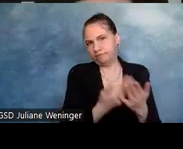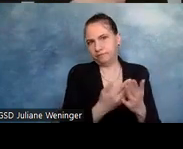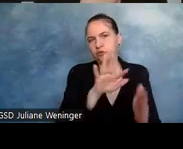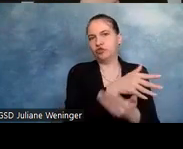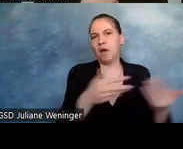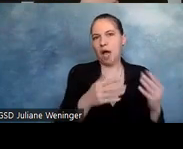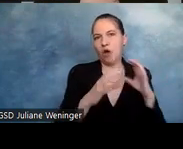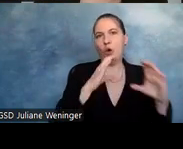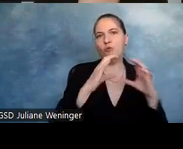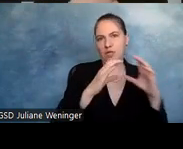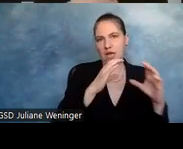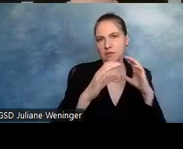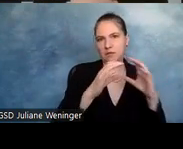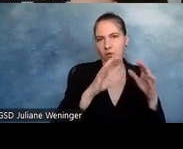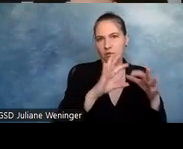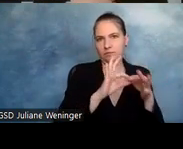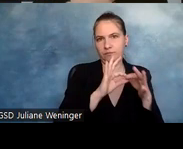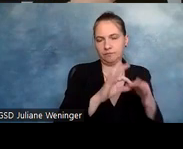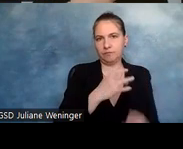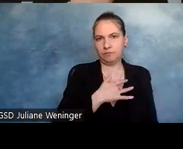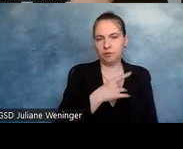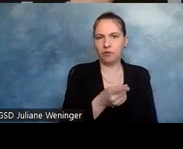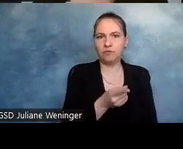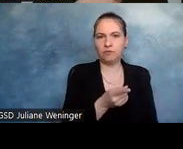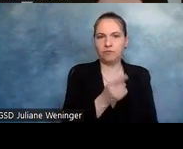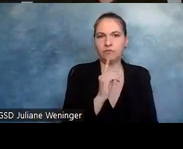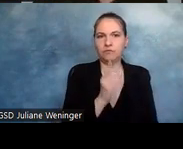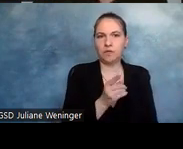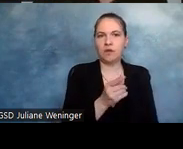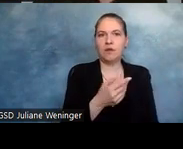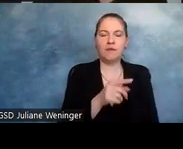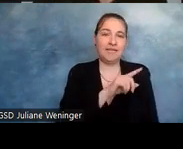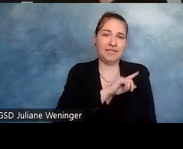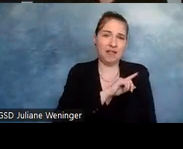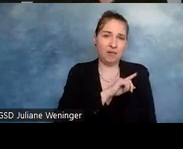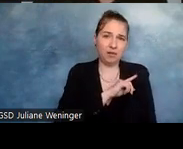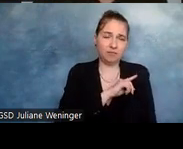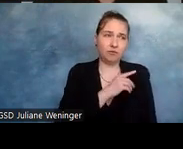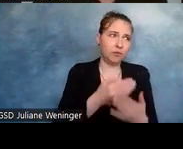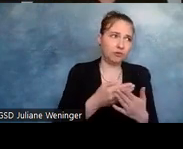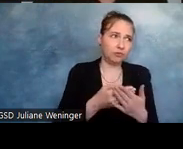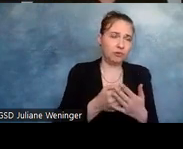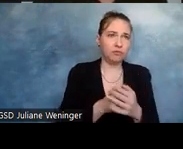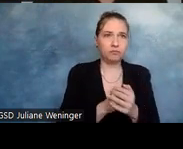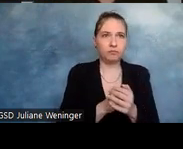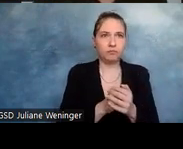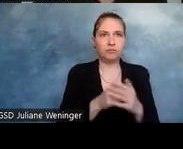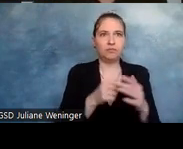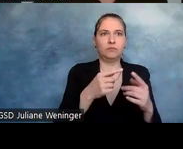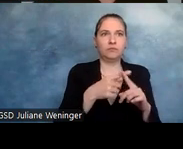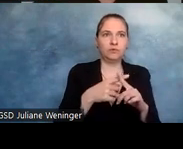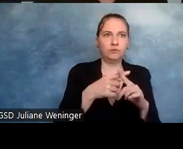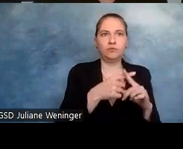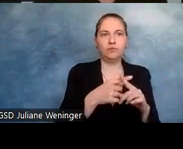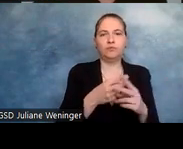Zwei-Wege-Sprachkommunikation. Das heißt, das sind wirklich so die Sachen, wenn man selbst ein Zoom oder ein